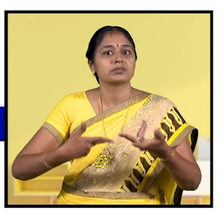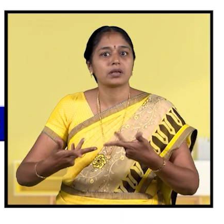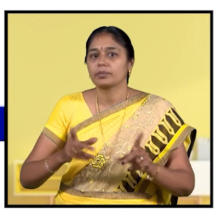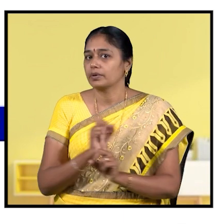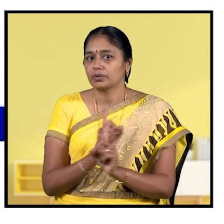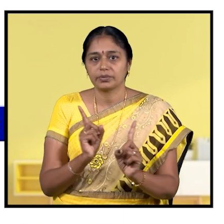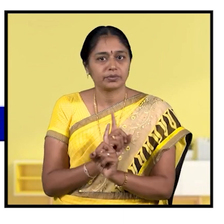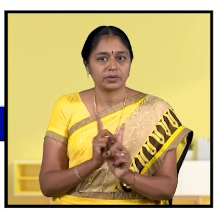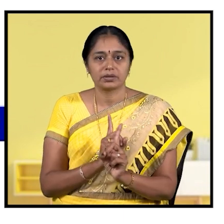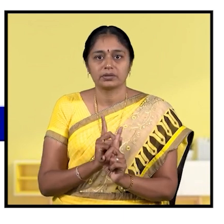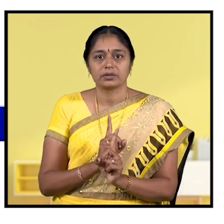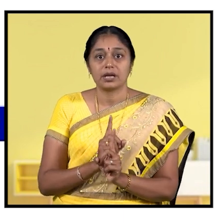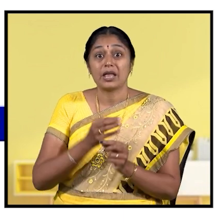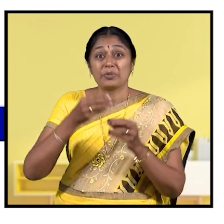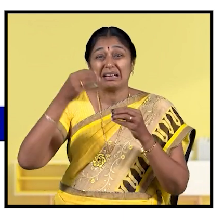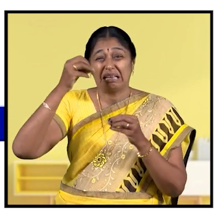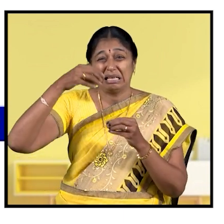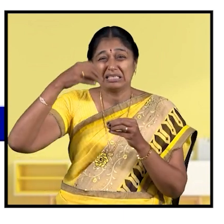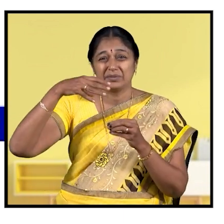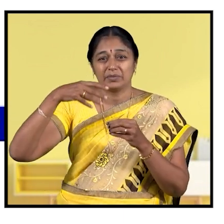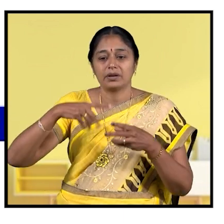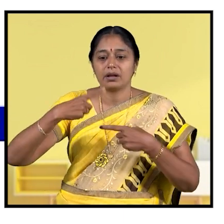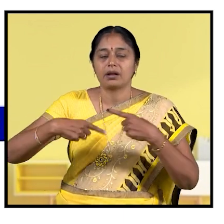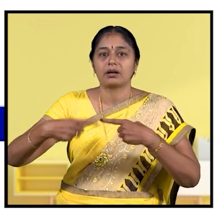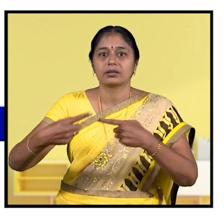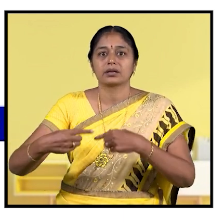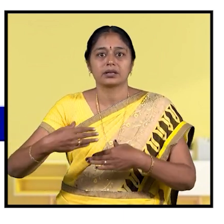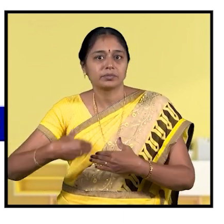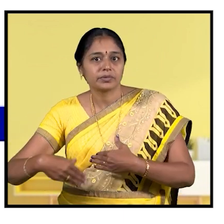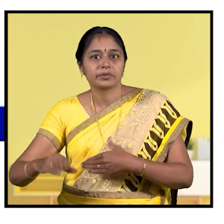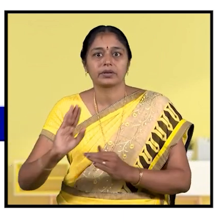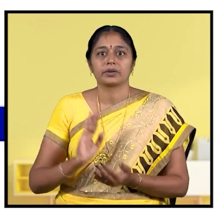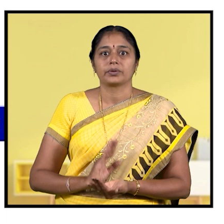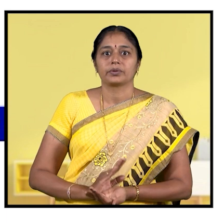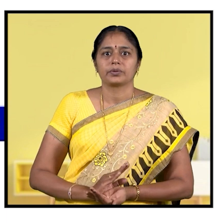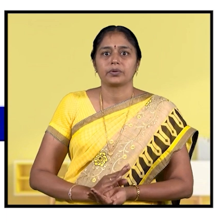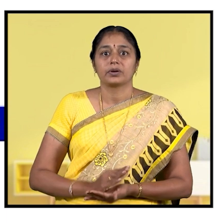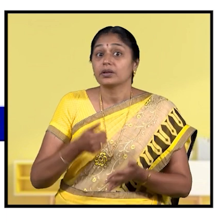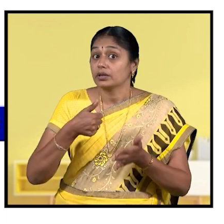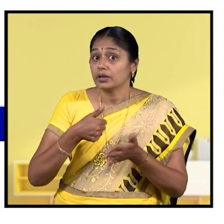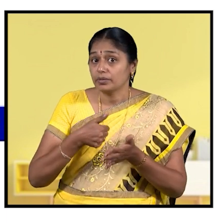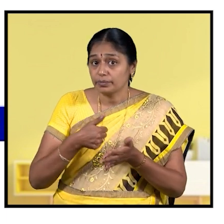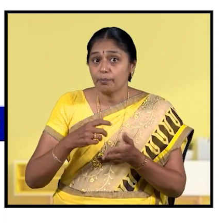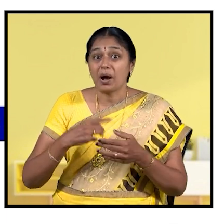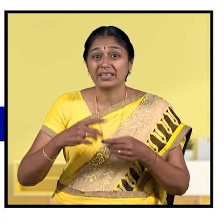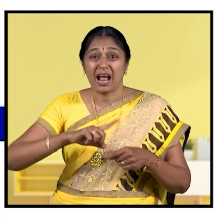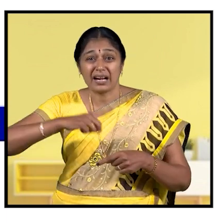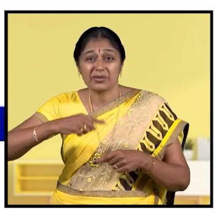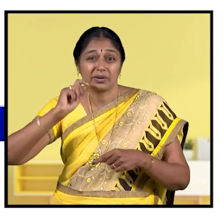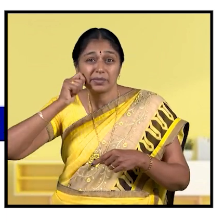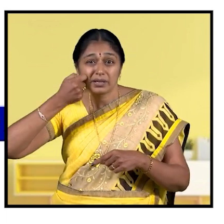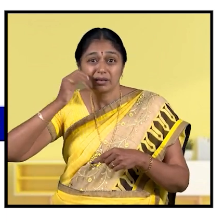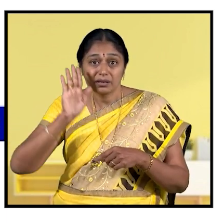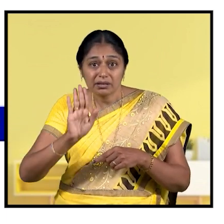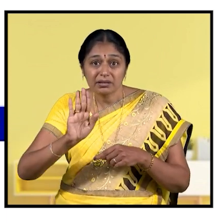வைக்கும்போது அந்த பறவைகள் கூடிய இச்சங்கள் மற்ற இது வழியாங்களை வந்து பரவிடும். பாதிக்கப்பட்ட பறவைகளோடு தொடர்பு கொள்வதை நாம் நிறுத்திவிட வேண்டும். சரியான முறையில் கைகளை